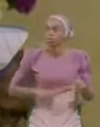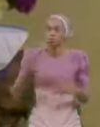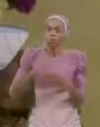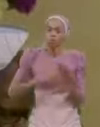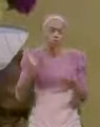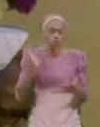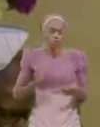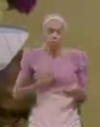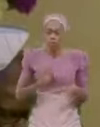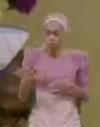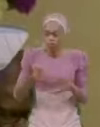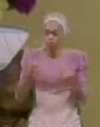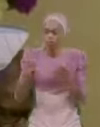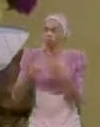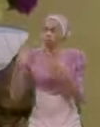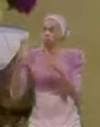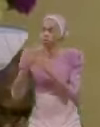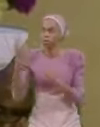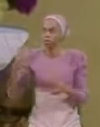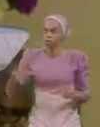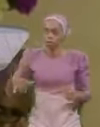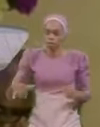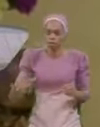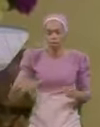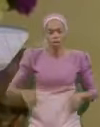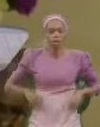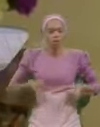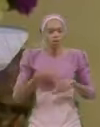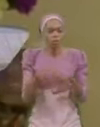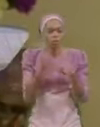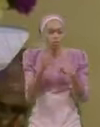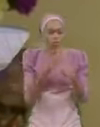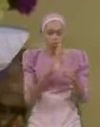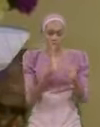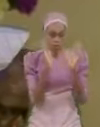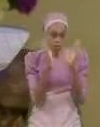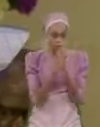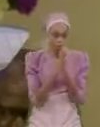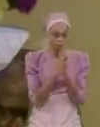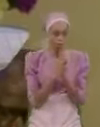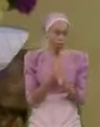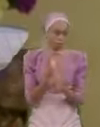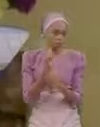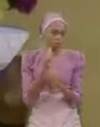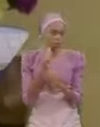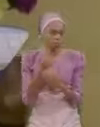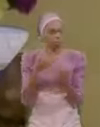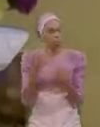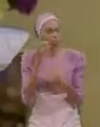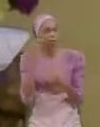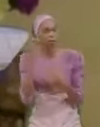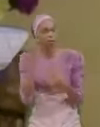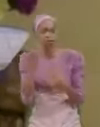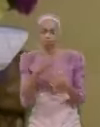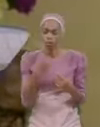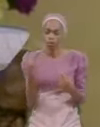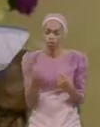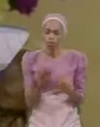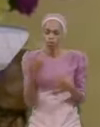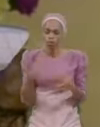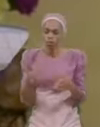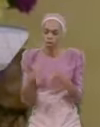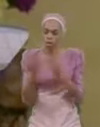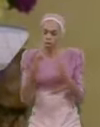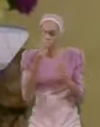vie ta dévotion personnelle tu pour la question Seigneur que dois-je faire pour hériter la vie éternelle nous avons vu aussi avec la question